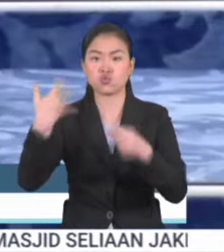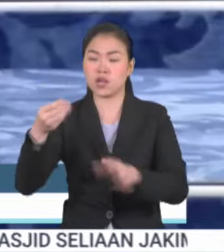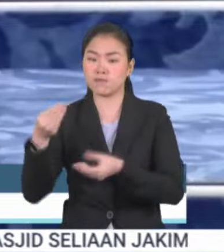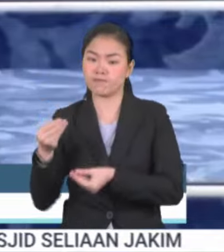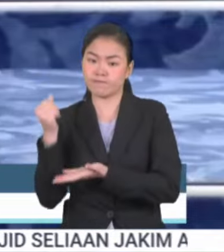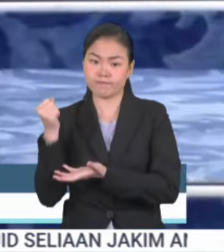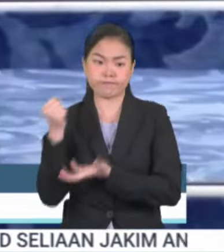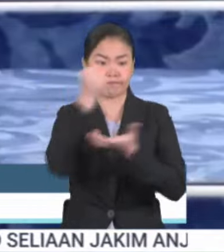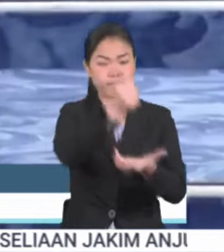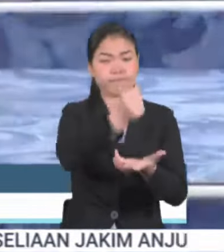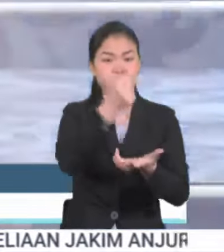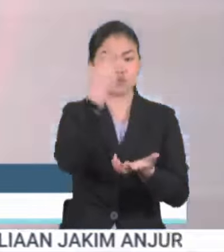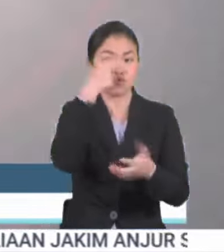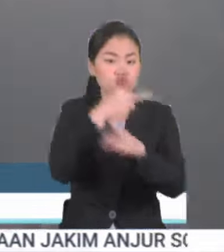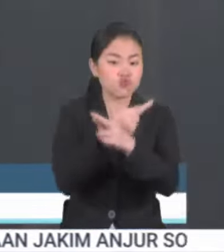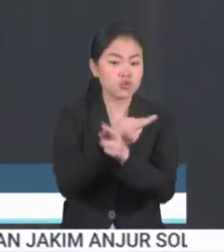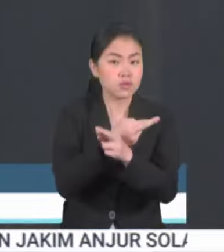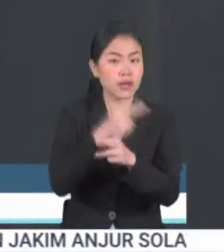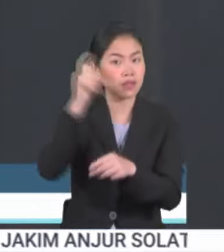menyelenggara tandas awam.